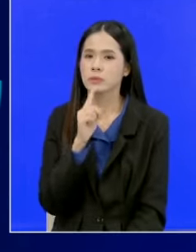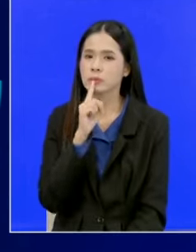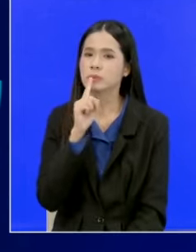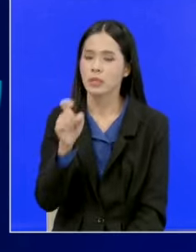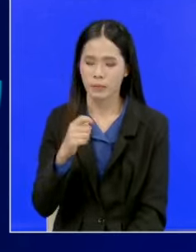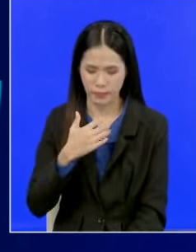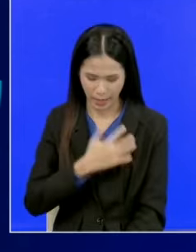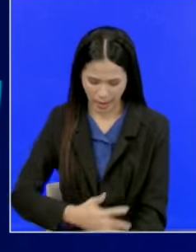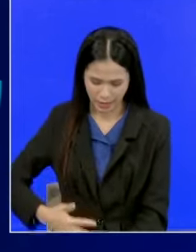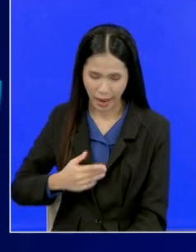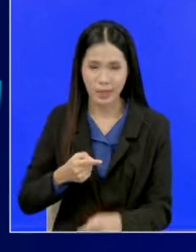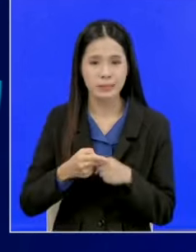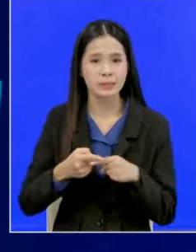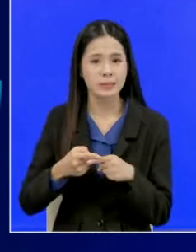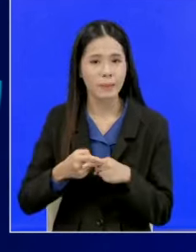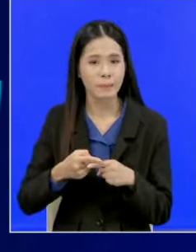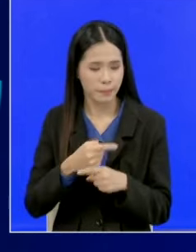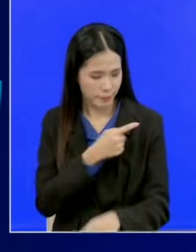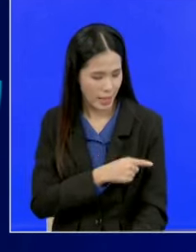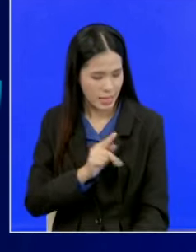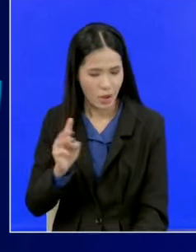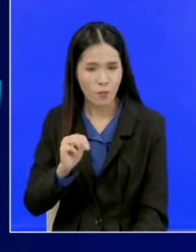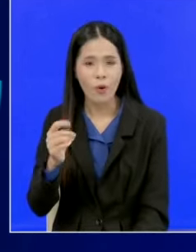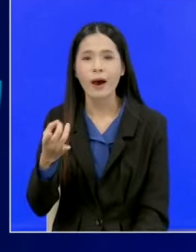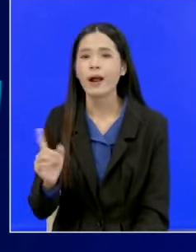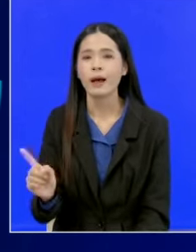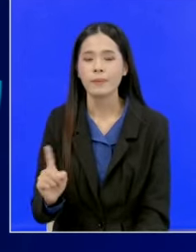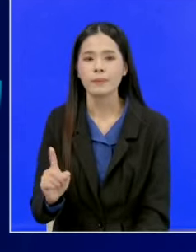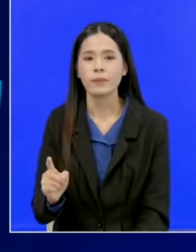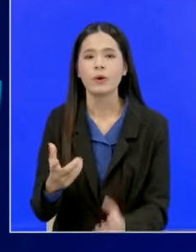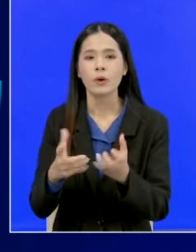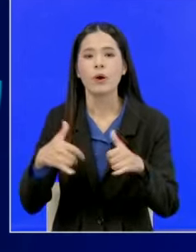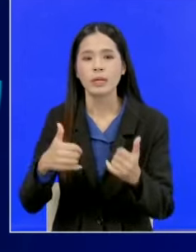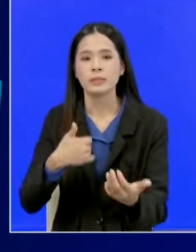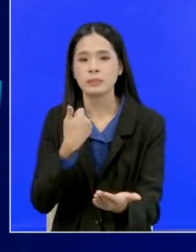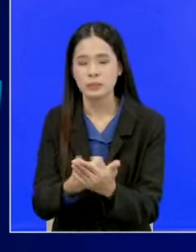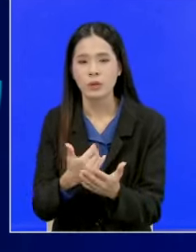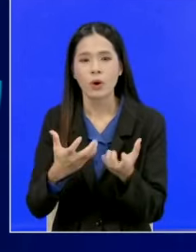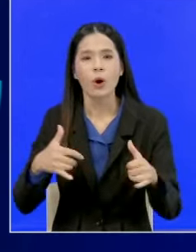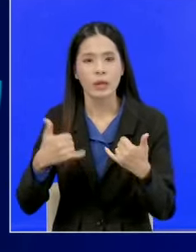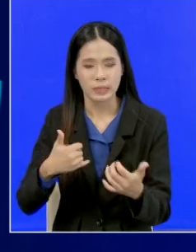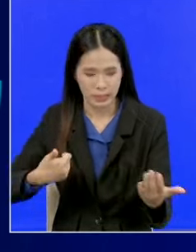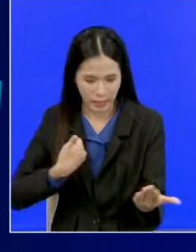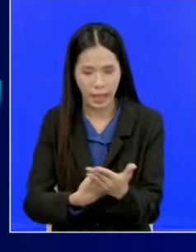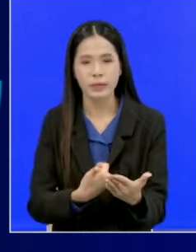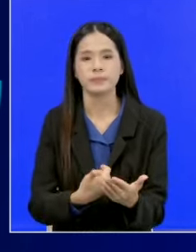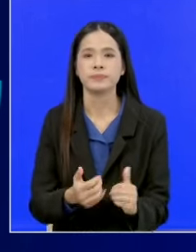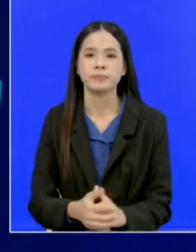ามร่างกายที่ฟกช้ำอะคือรอยอะไรเขาแล้วบอกว่านอนทับของเล่นบ้างของเล่นกระแทกบ้างอย่างเงี้ยค่ะ